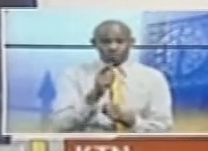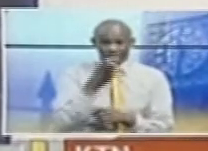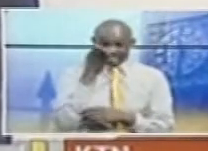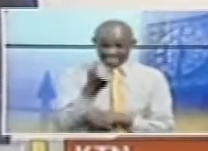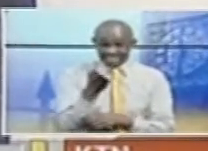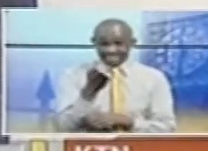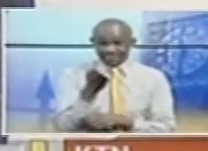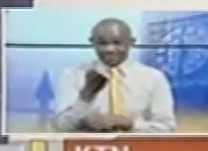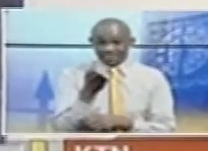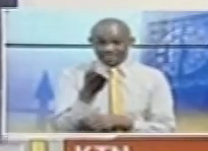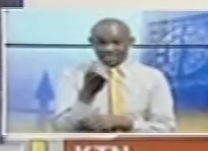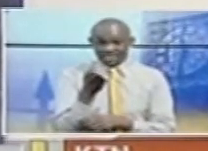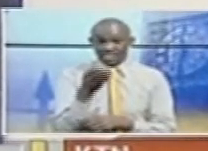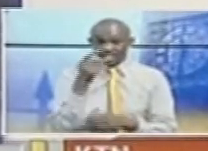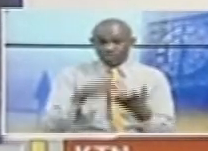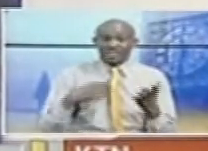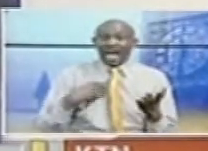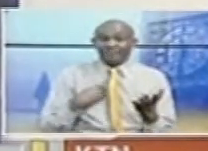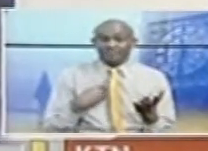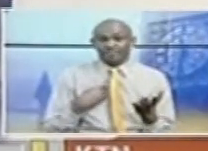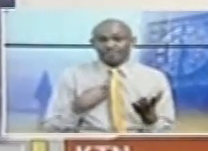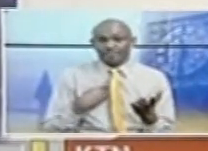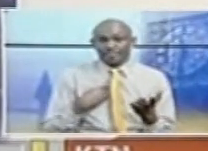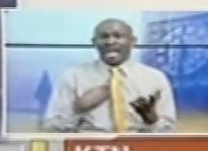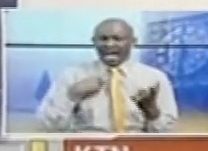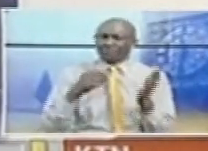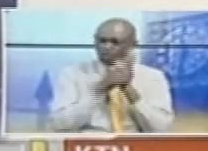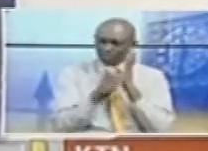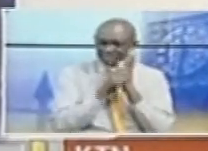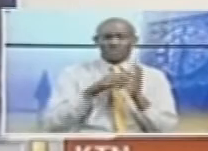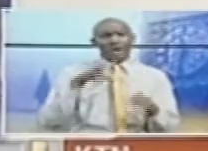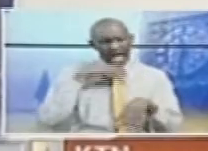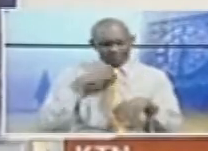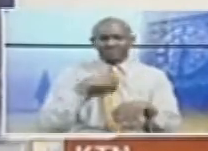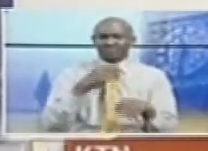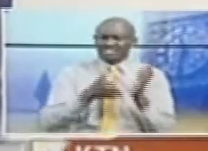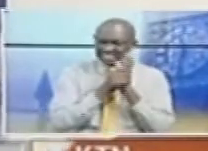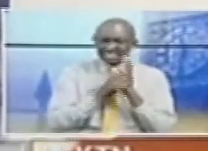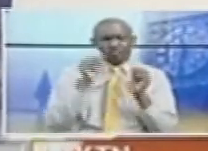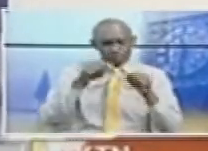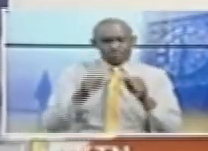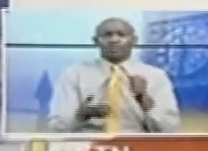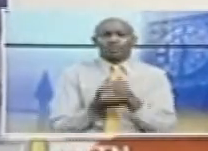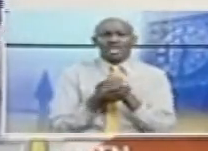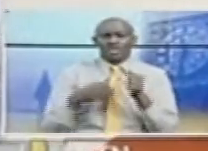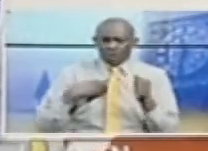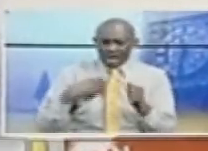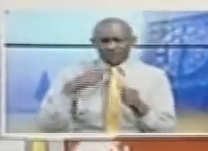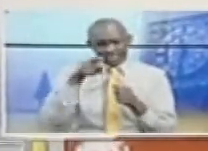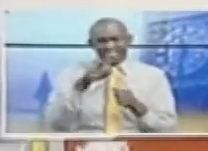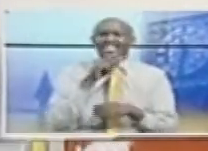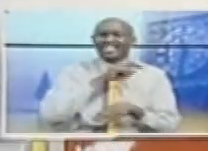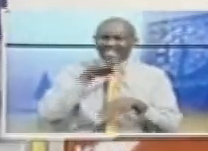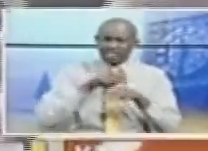guys get skills, competences that are relevant to driving the wheels of